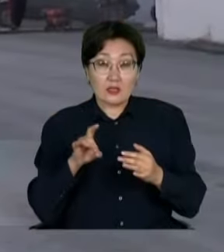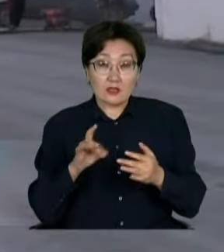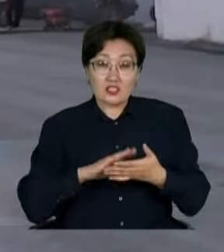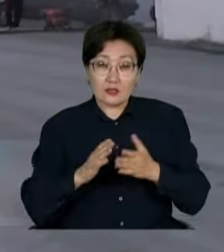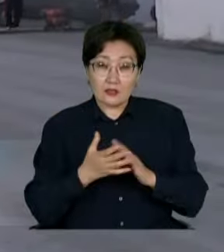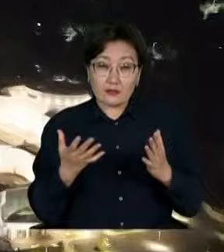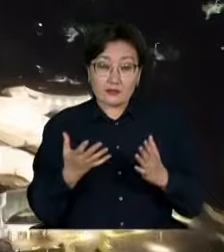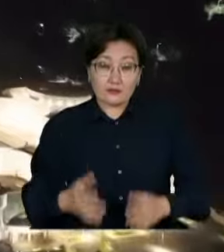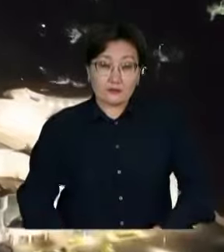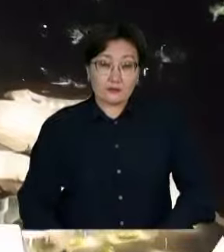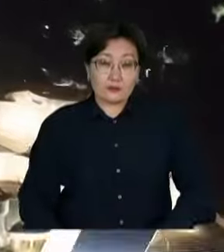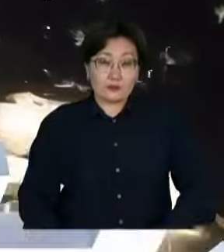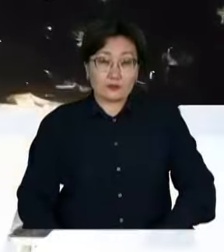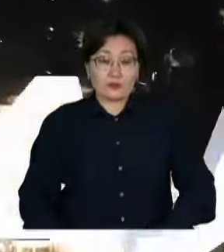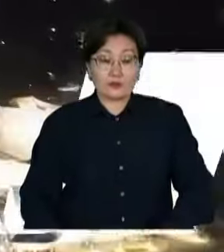қалай?